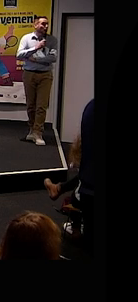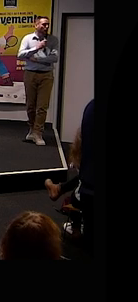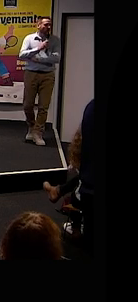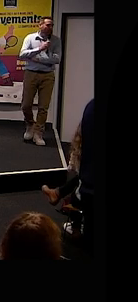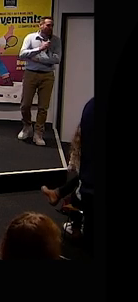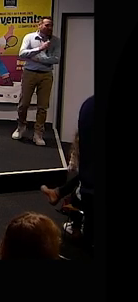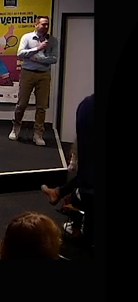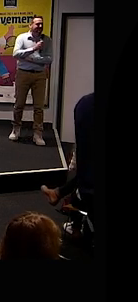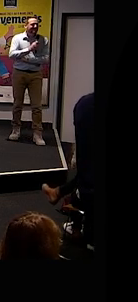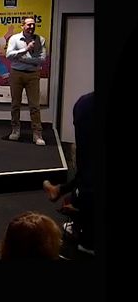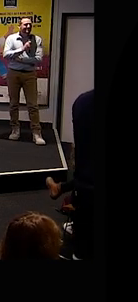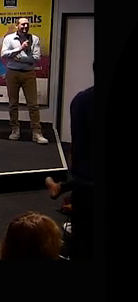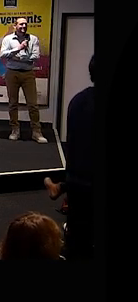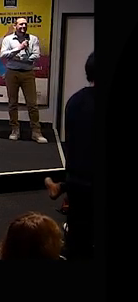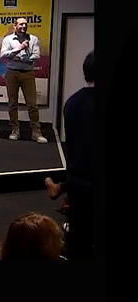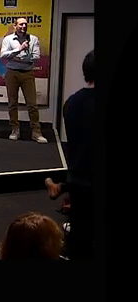J'adore le sport, voilà.